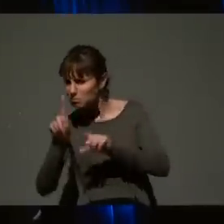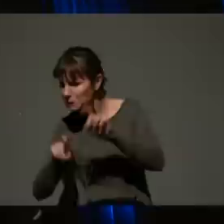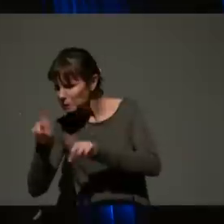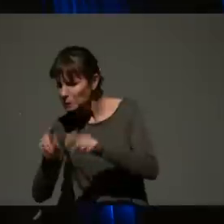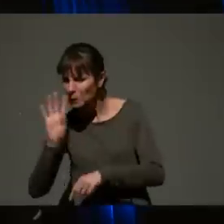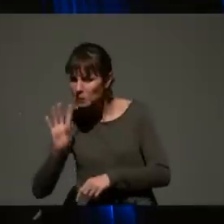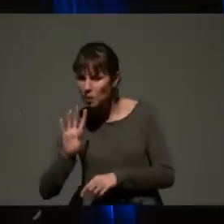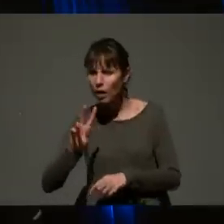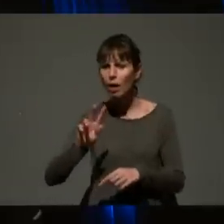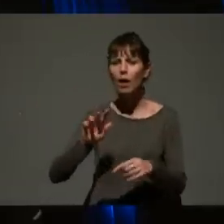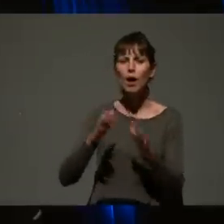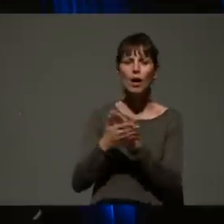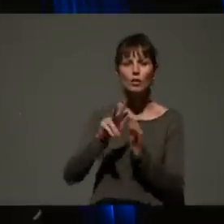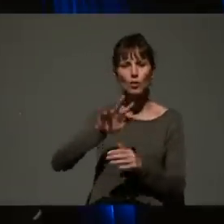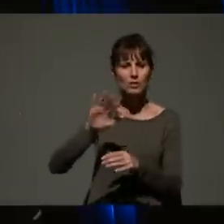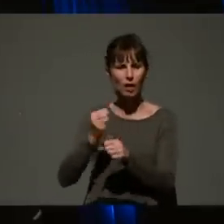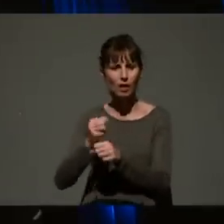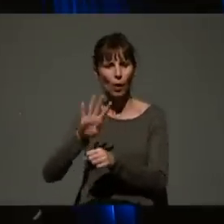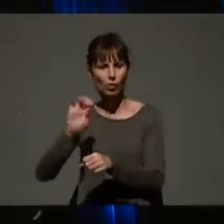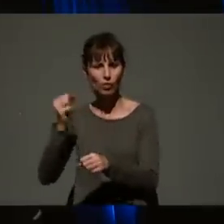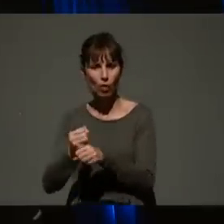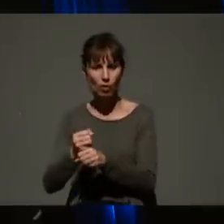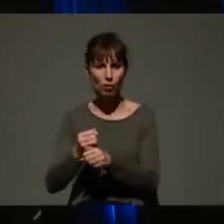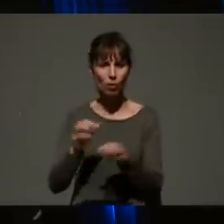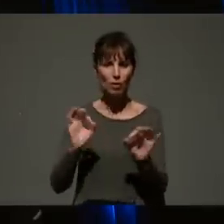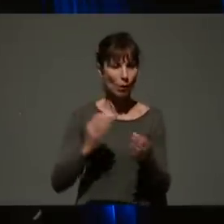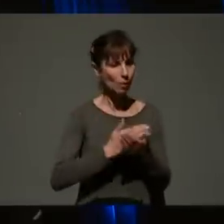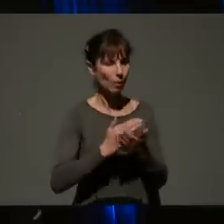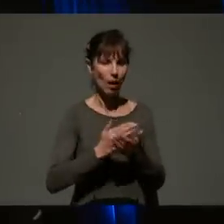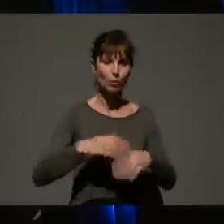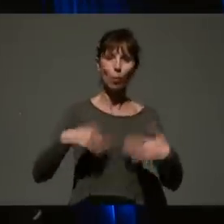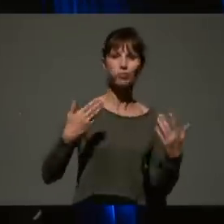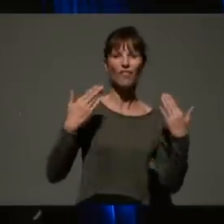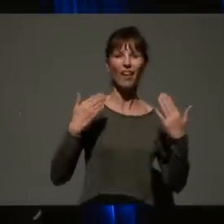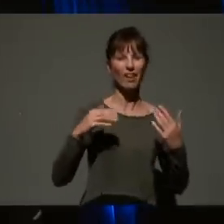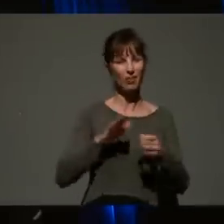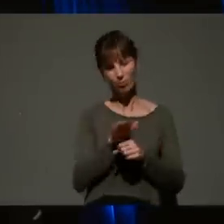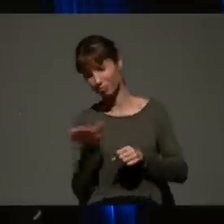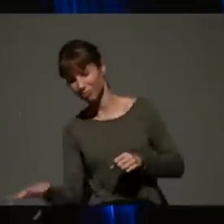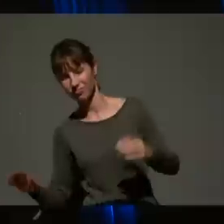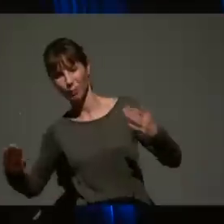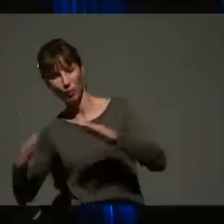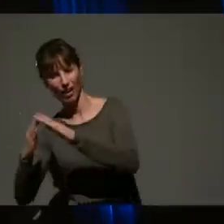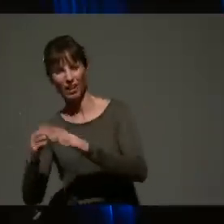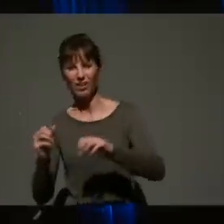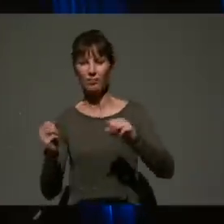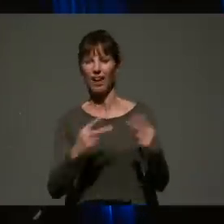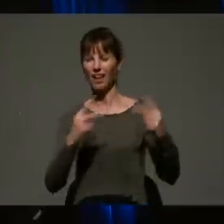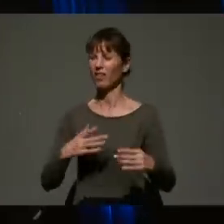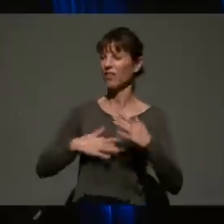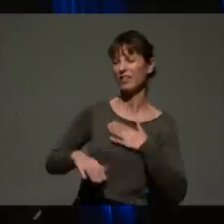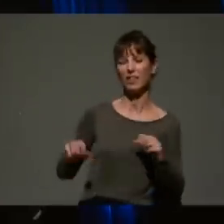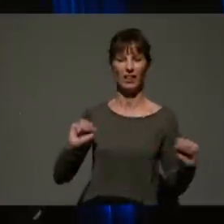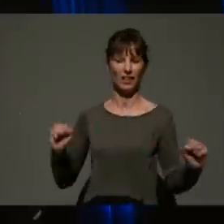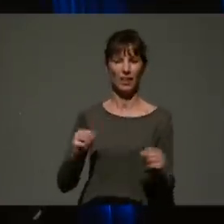femmes, 35-40 ans, qui n'ont pas une bonne préparation physique, qui vont faire leur semaine de ski alpin, qui arrivent fatiguées,